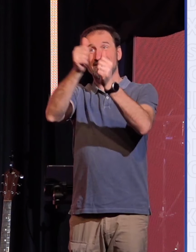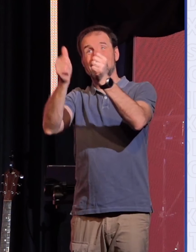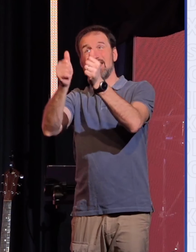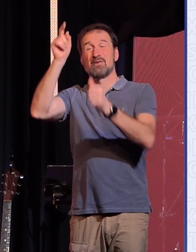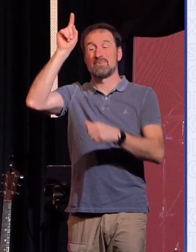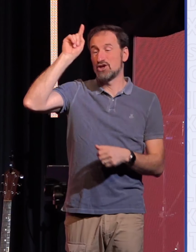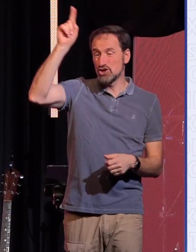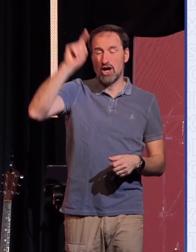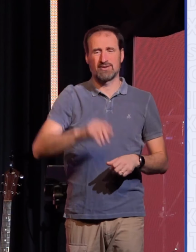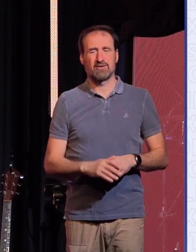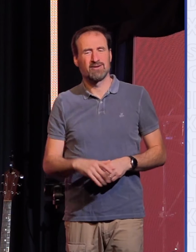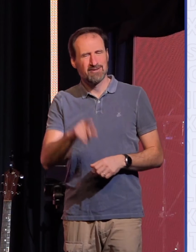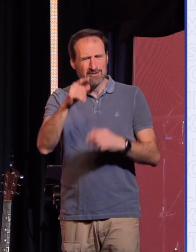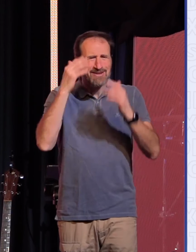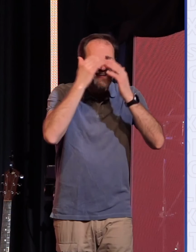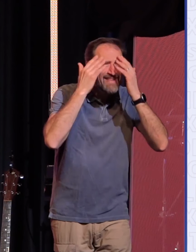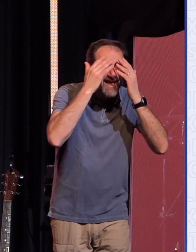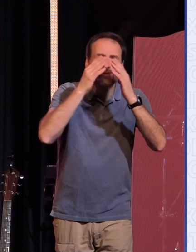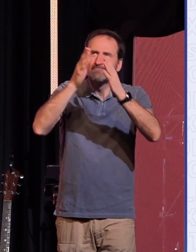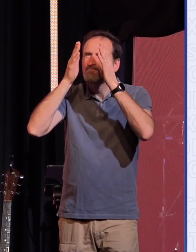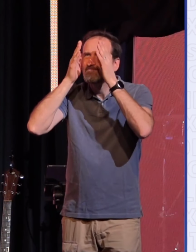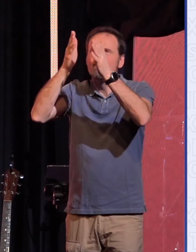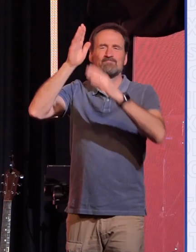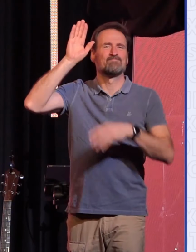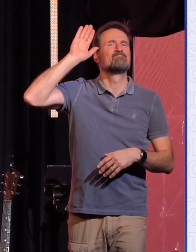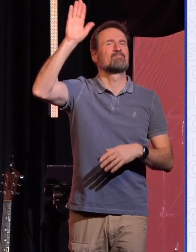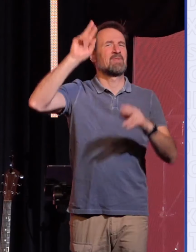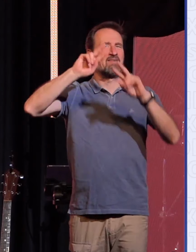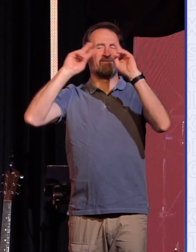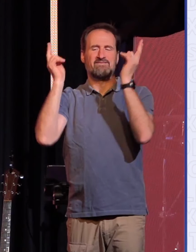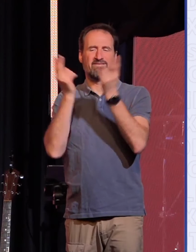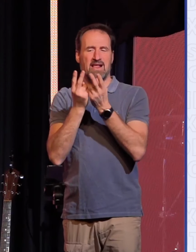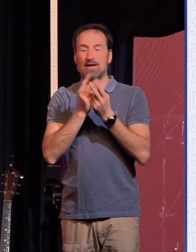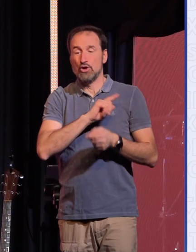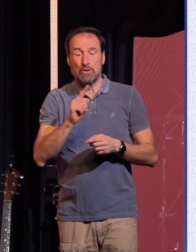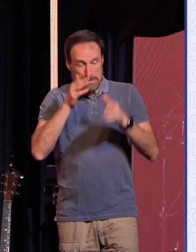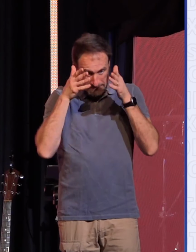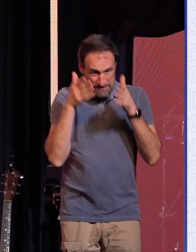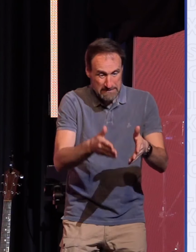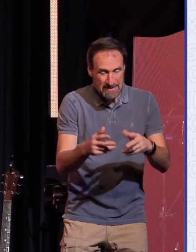Welt und nicht auf das, was diese irdische Welt ausmacht.